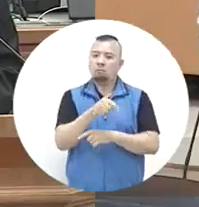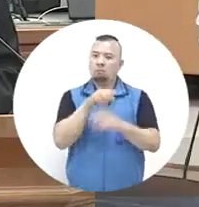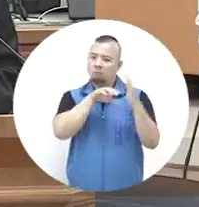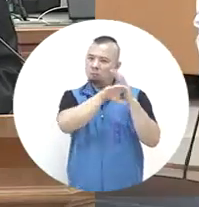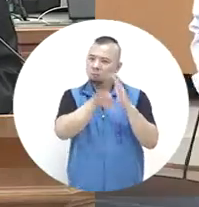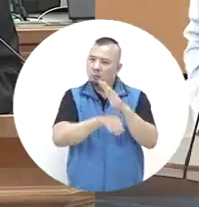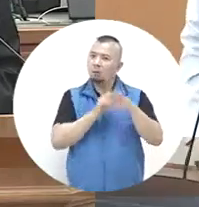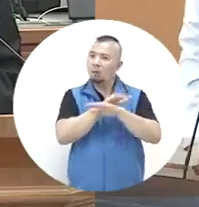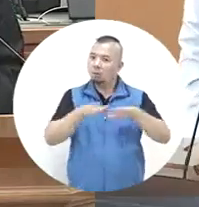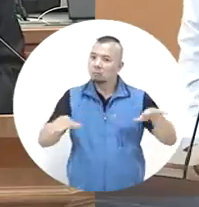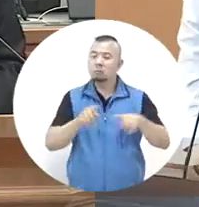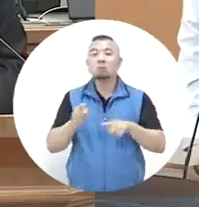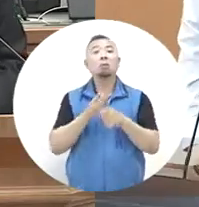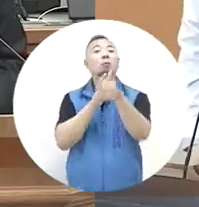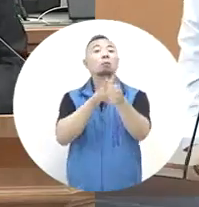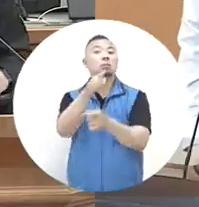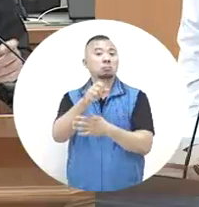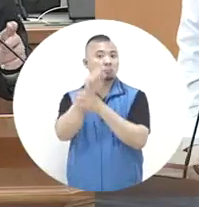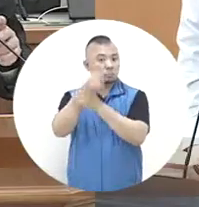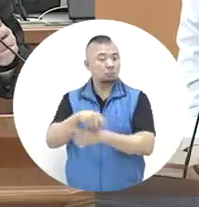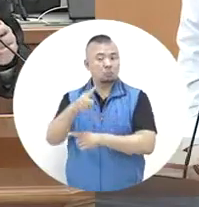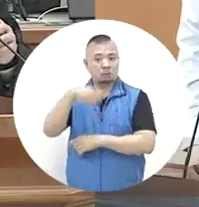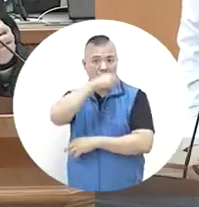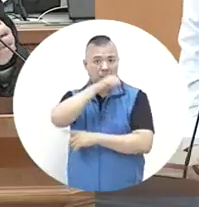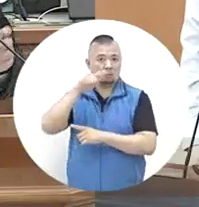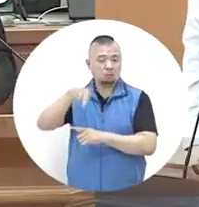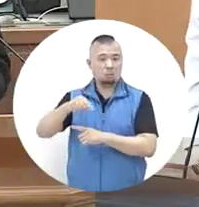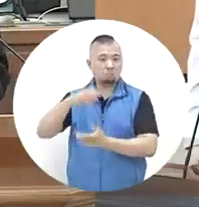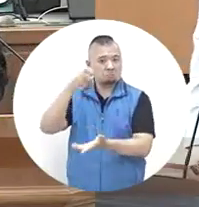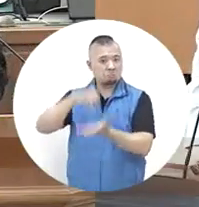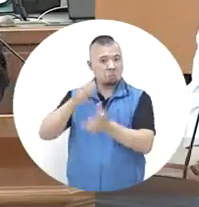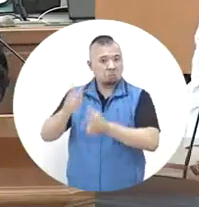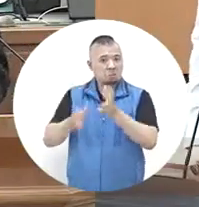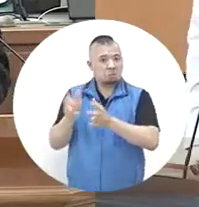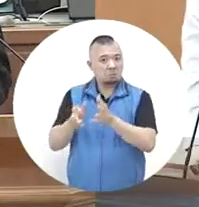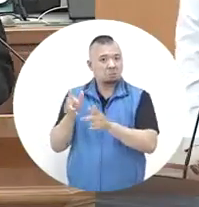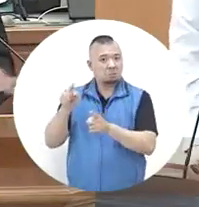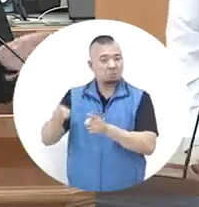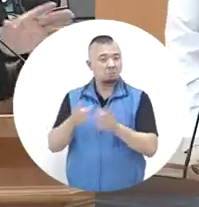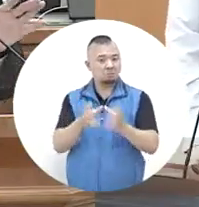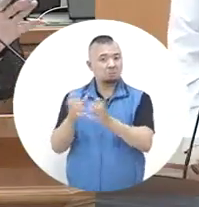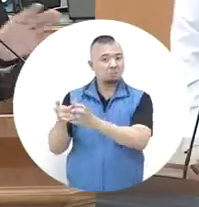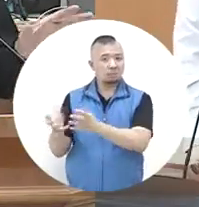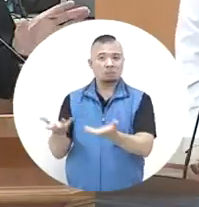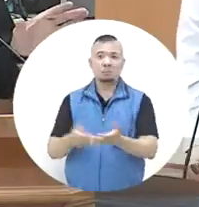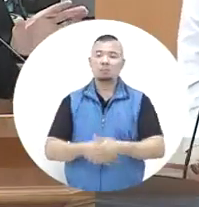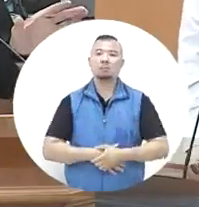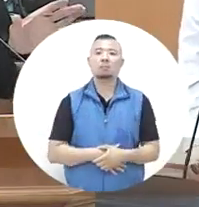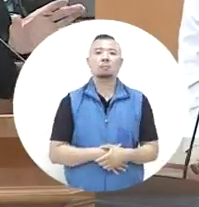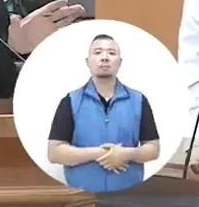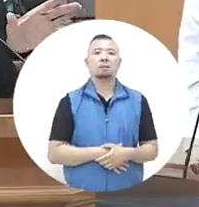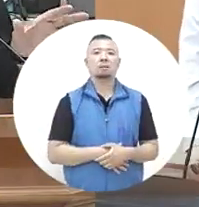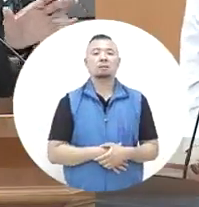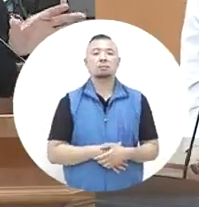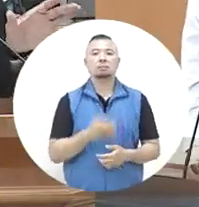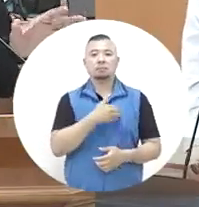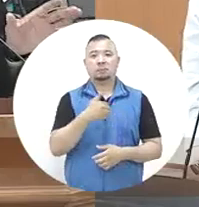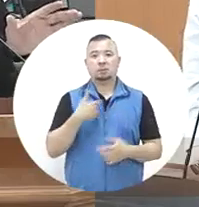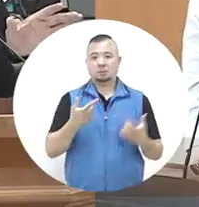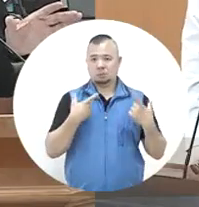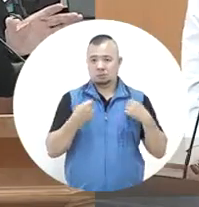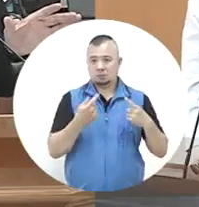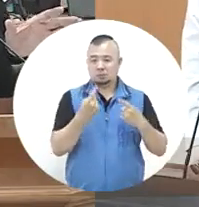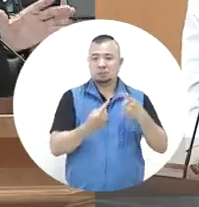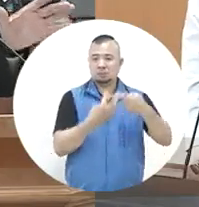愿意支持说我们国家来发展核电？ 其实这样说啦，整个能源的配比它是有一定的配比的方